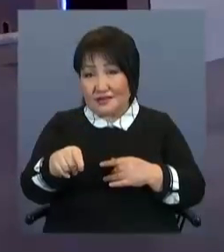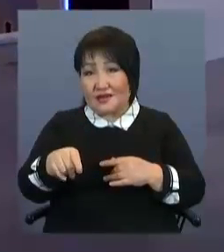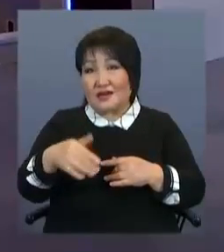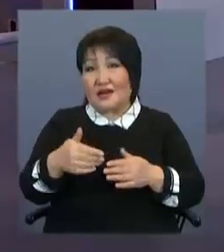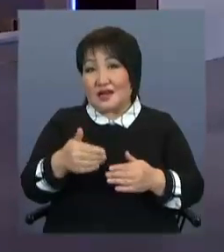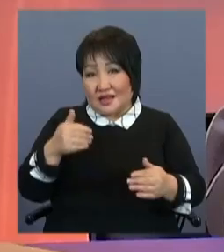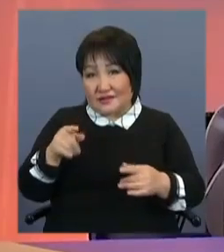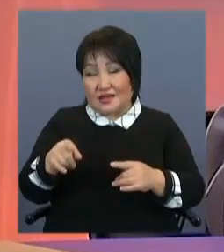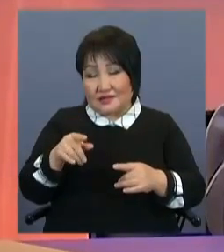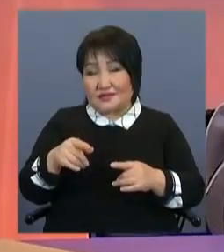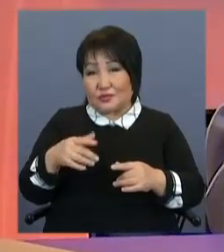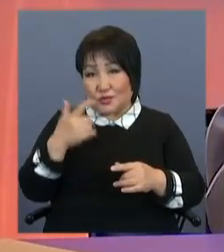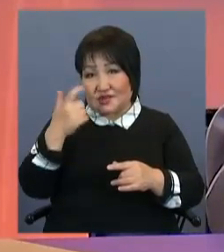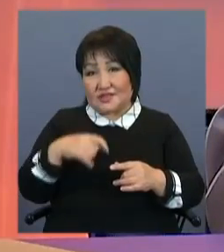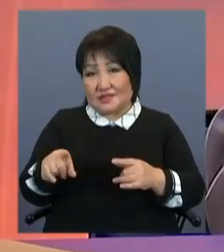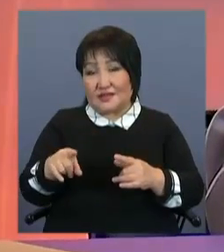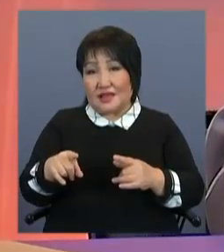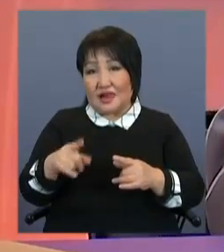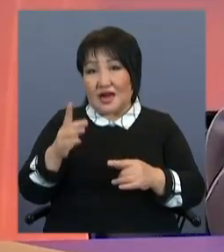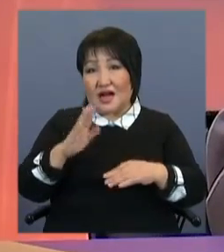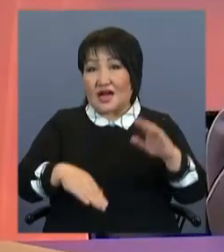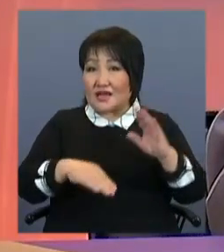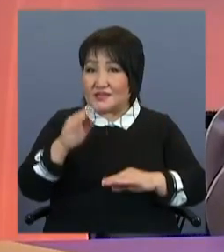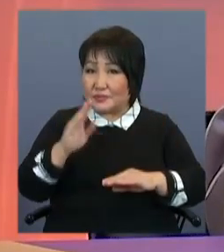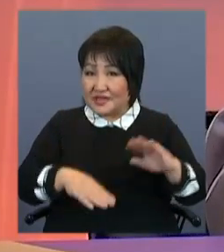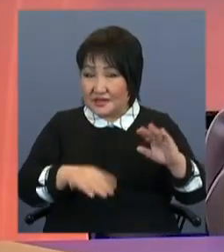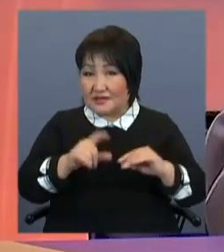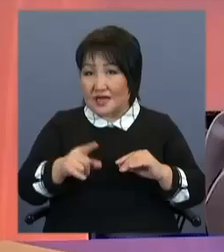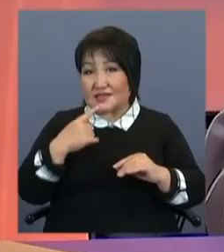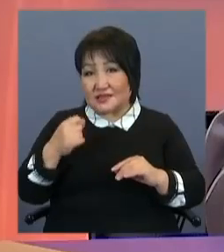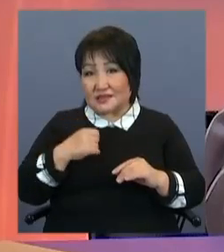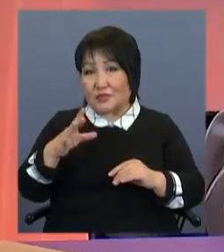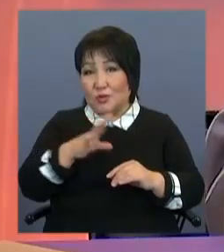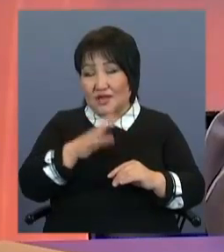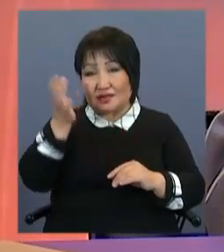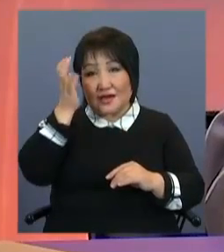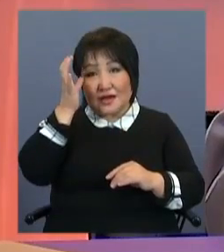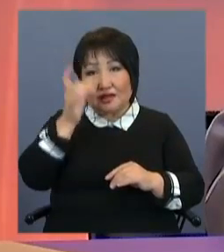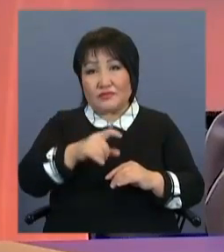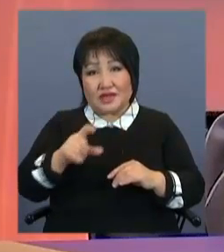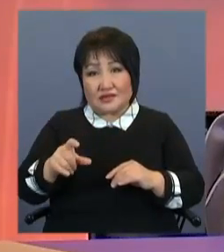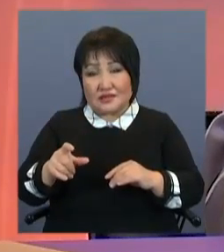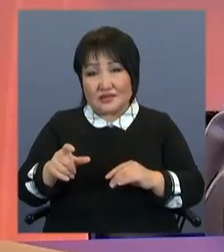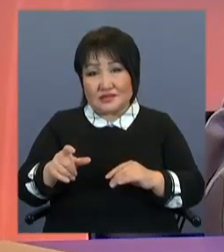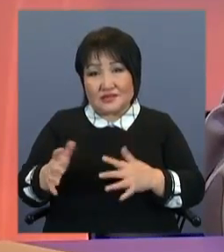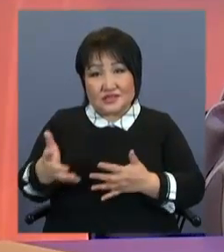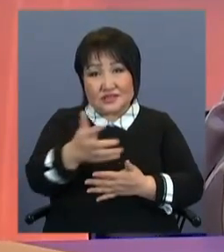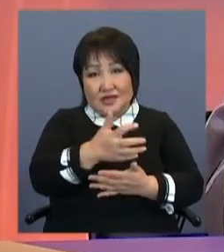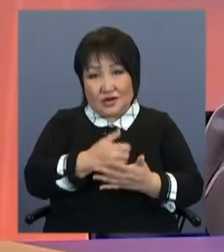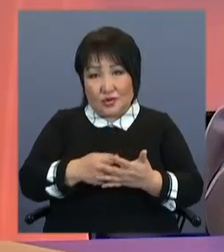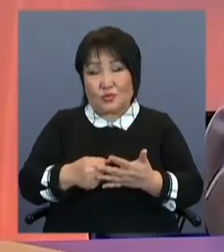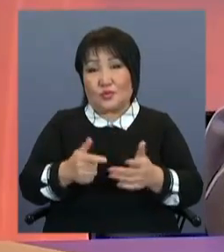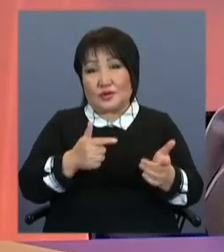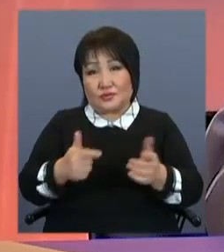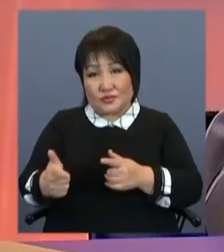кәсіби адамдарды, әскерде болған ғалымдарды жинап, құжаттарды дайындағаның дұрыс болар әскерге деген.